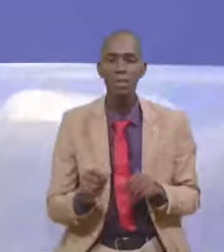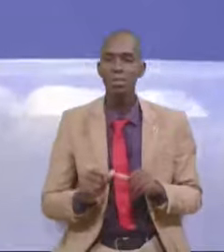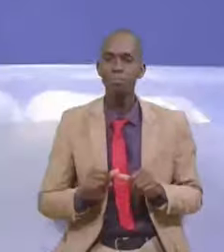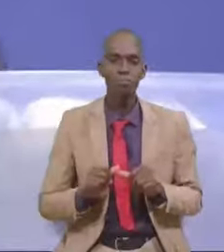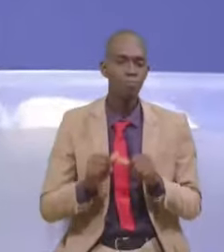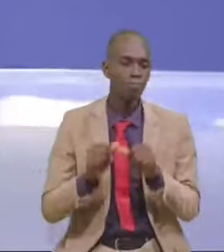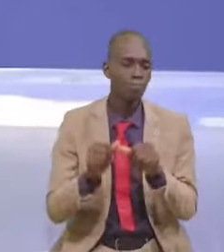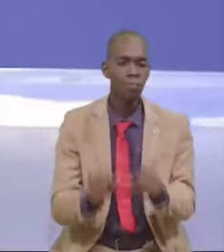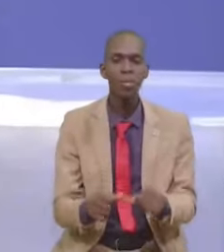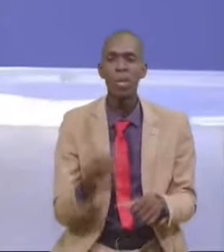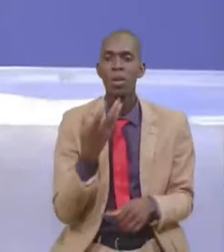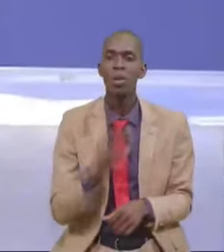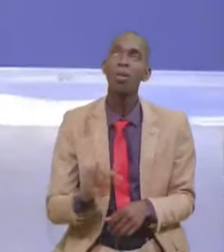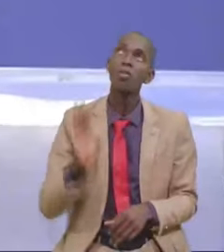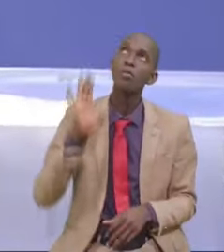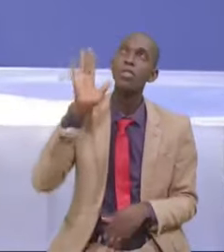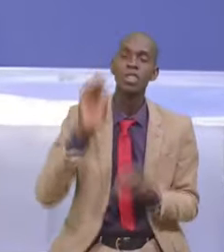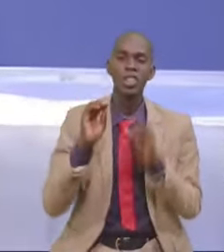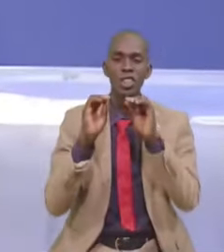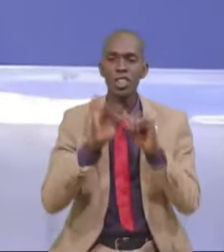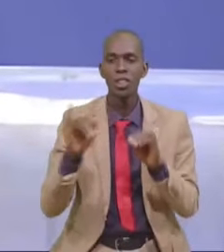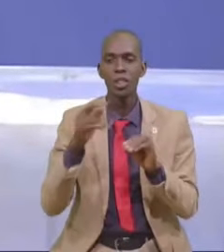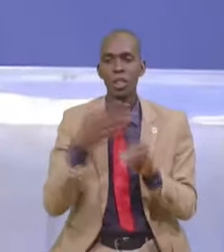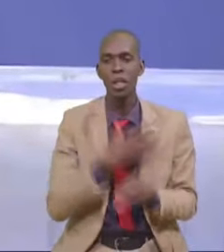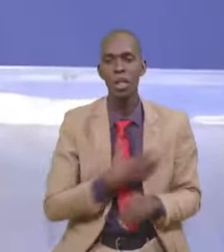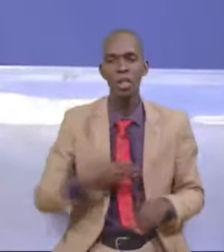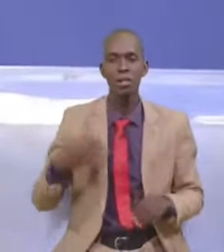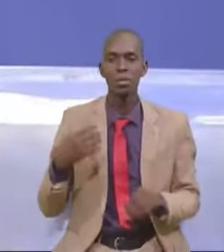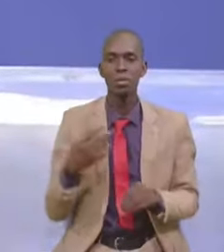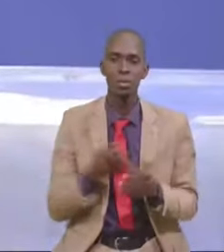Deuxièmement, la perpétuité de son enseignement et de sa vérité.